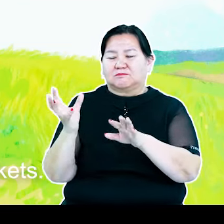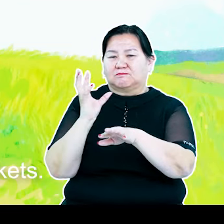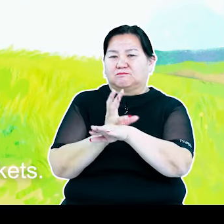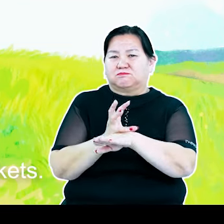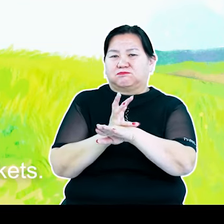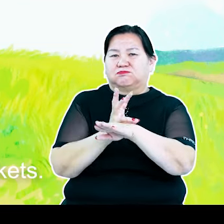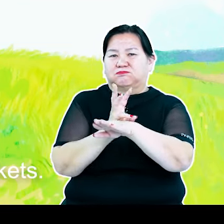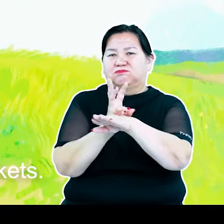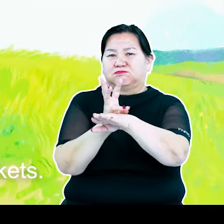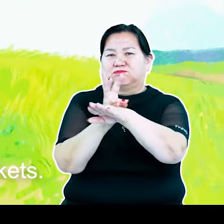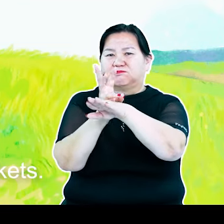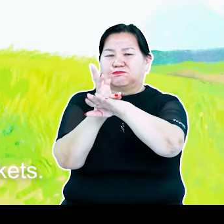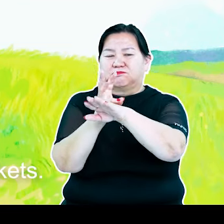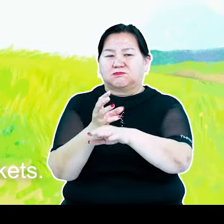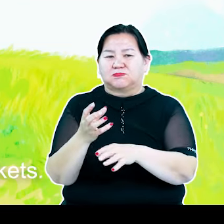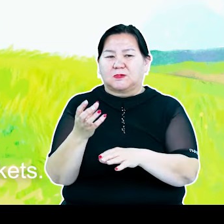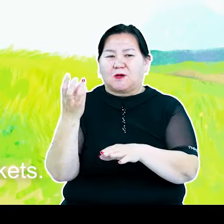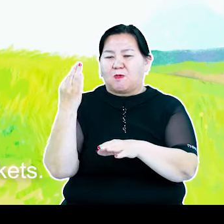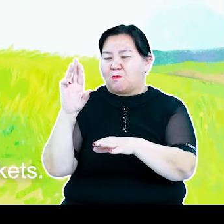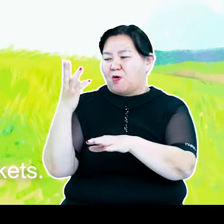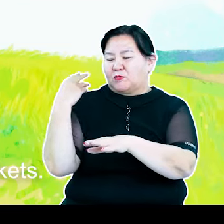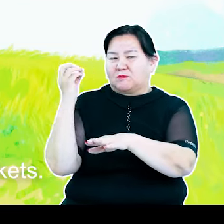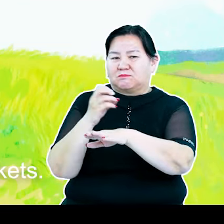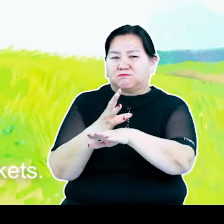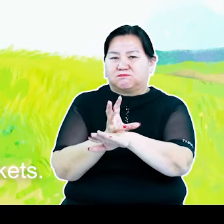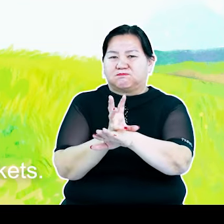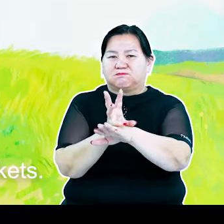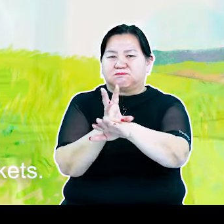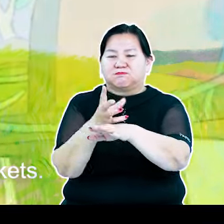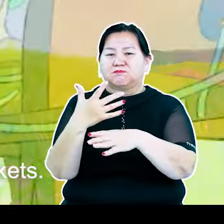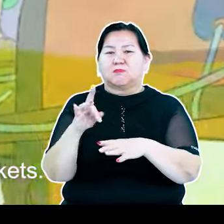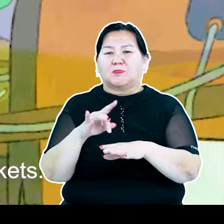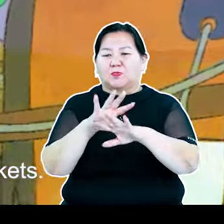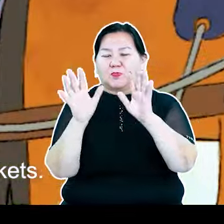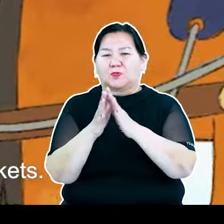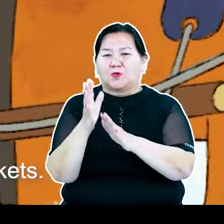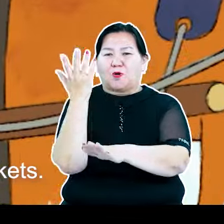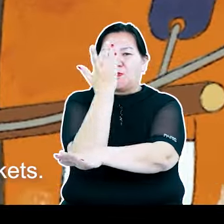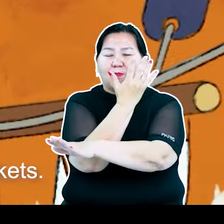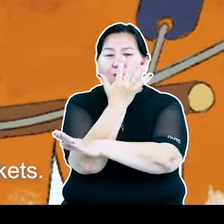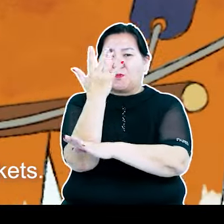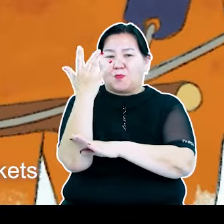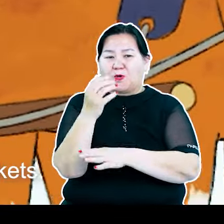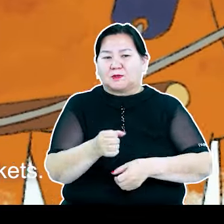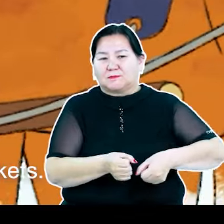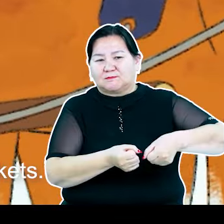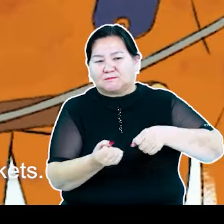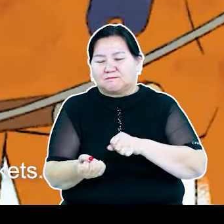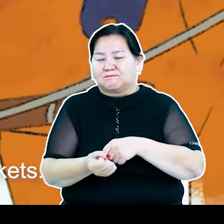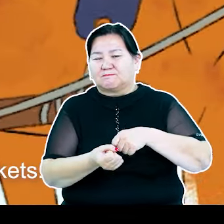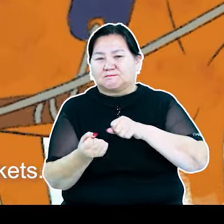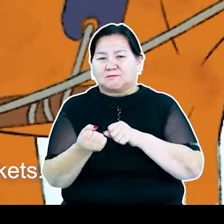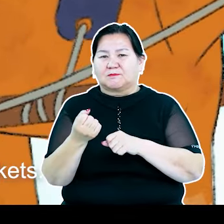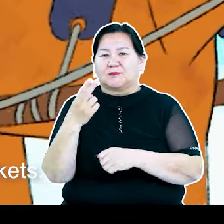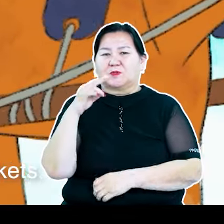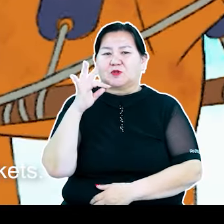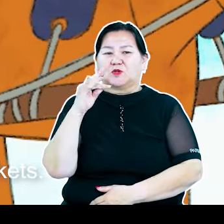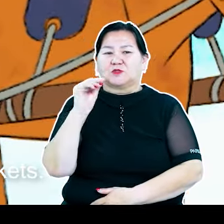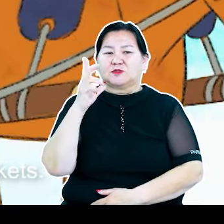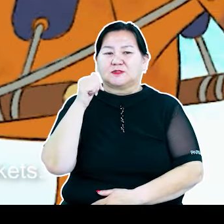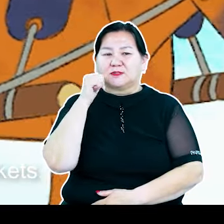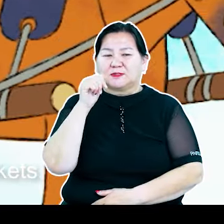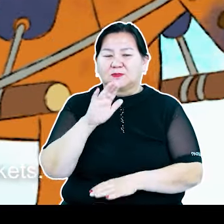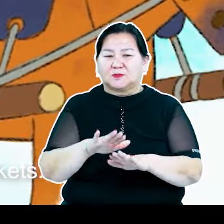тооны үрсдүүлэн бэлдсэн бяцхан модод зөөвөрлөн авчирч сүхэ ах хүрз жоту барьсаар